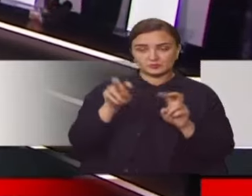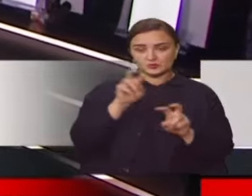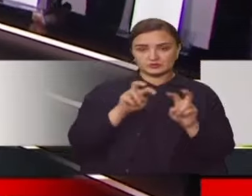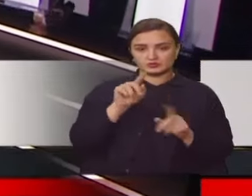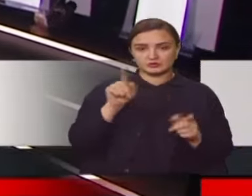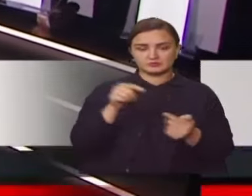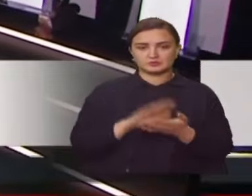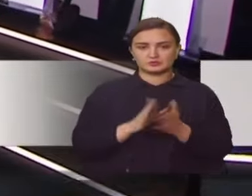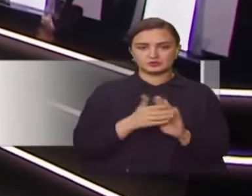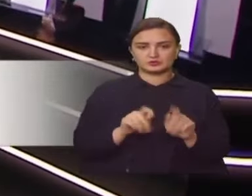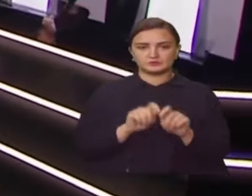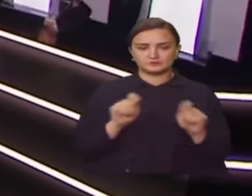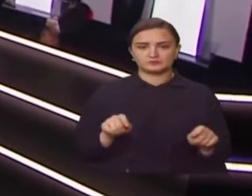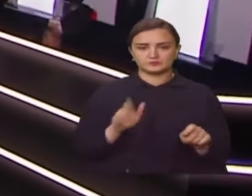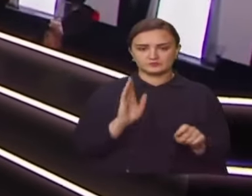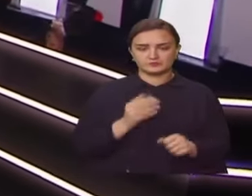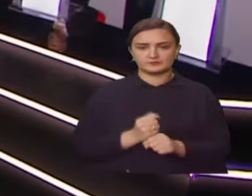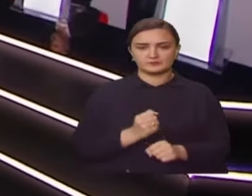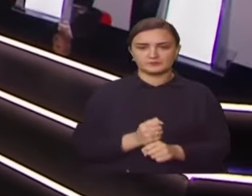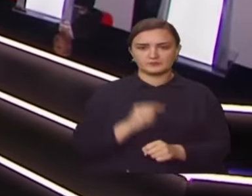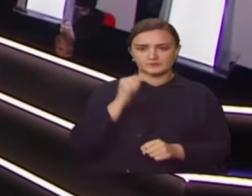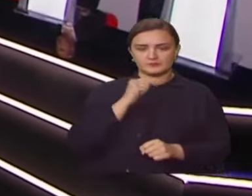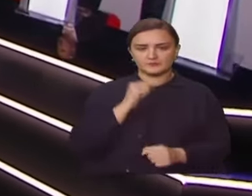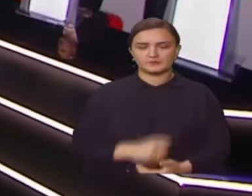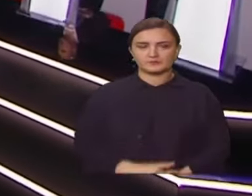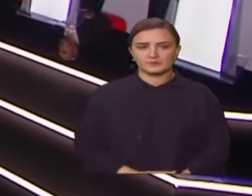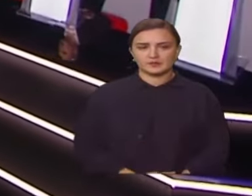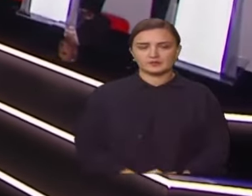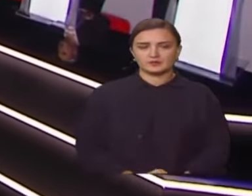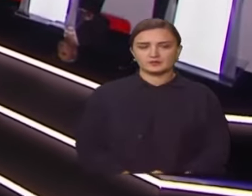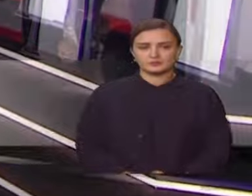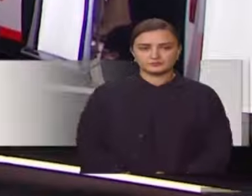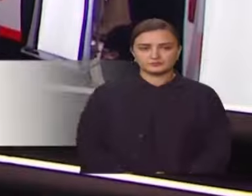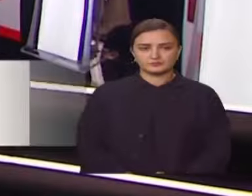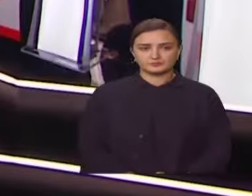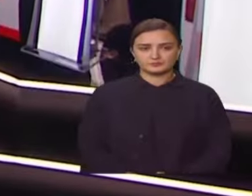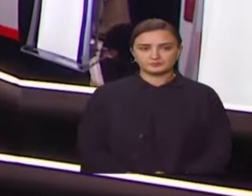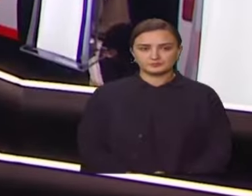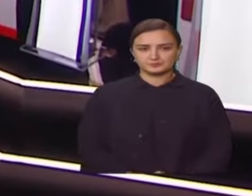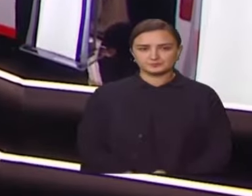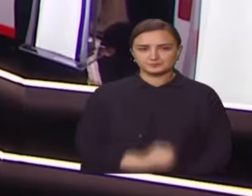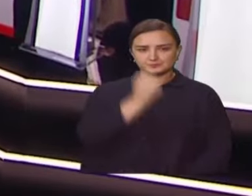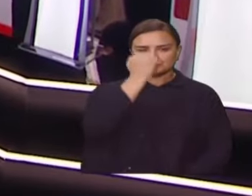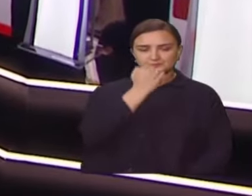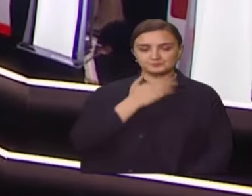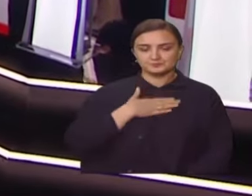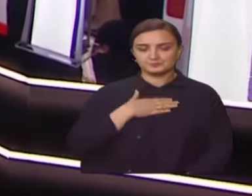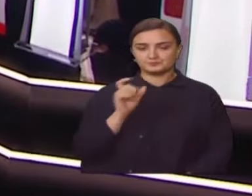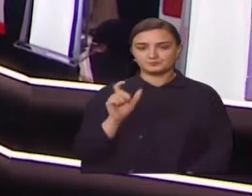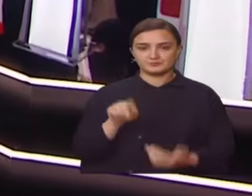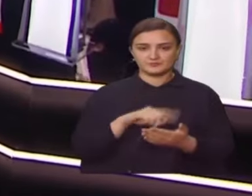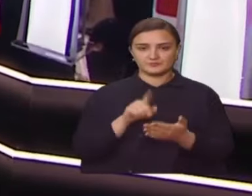შესაბამისი პირობების შექმნით ჩვენ უზრუნველყოფთ, რომ ეკონომიკაში სწავლა. მადლობა. ჩემი ნაწილი, ესე ვთქვათ,